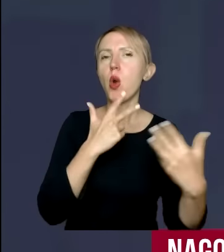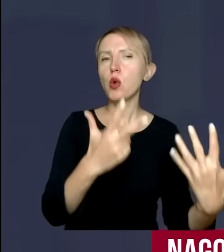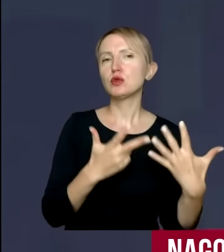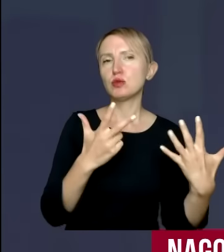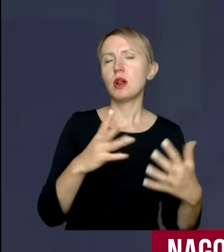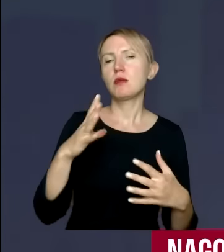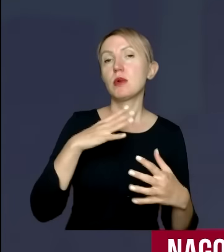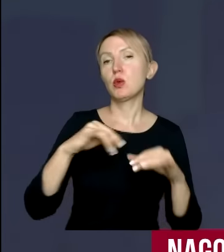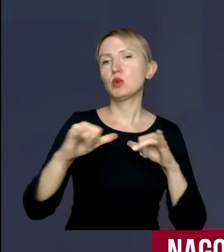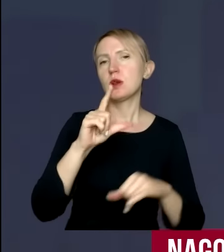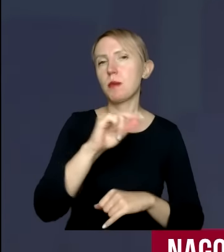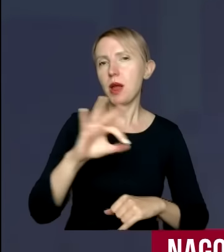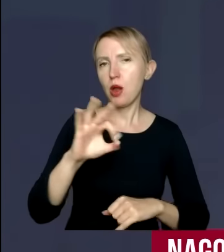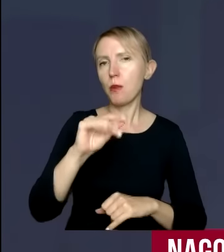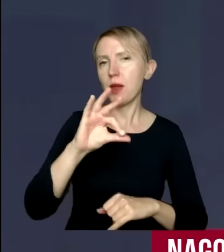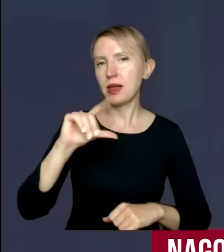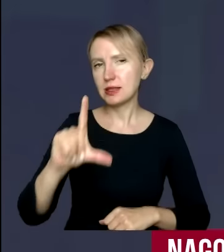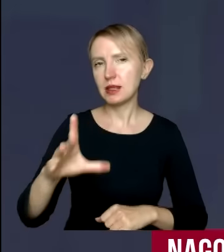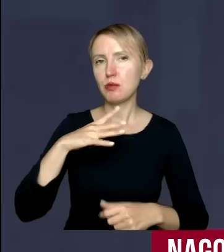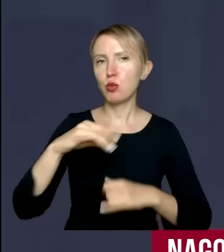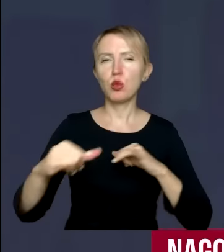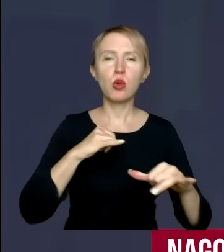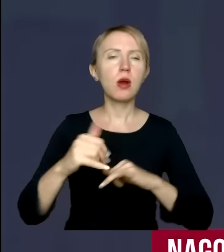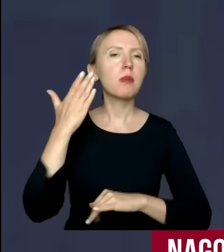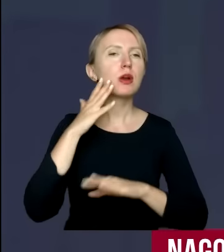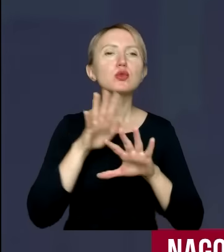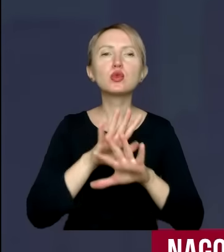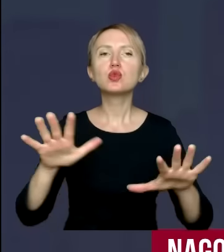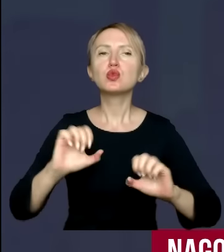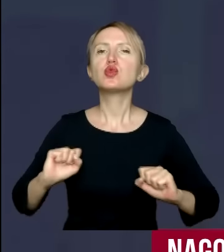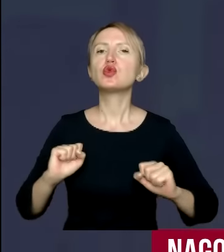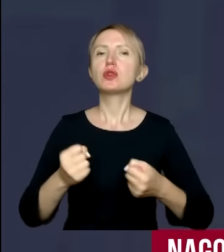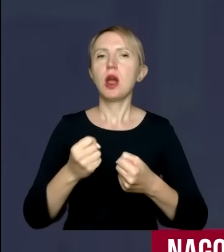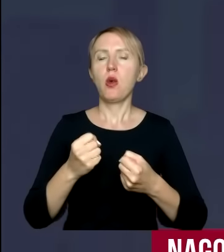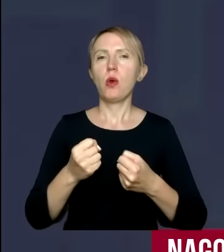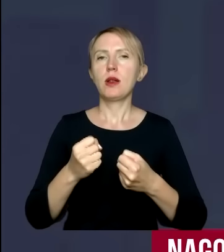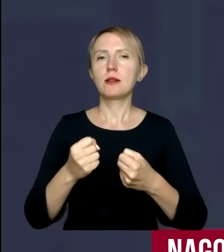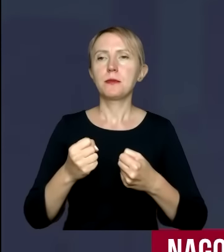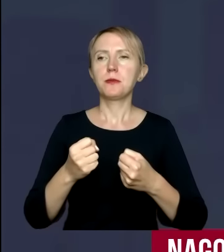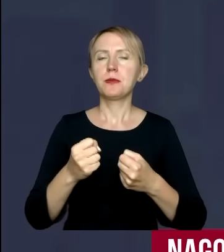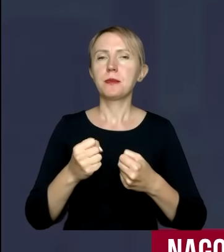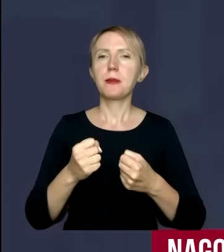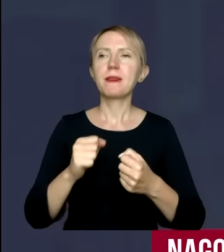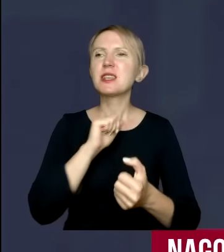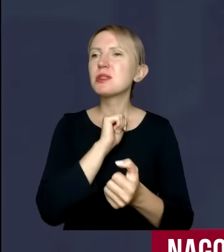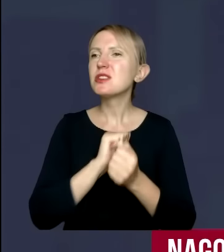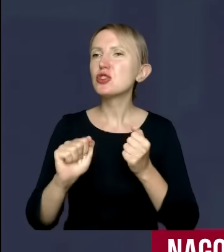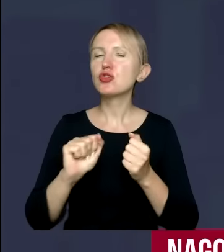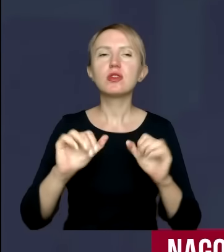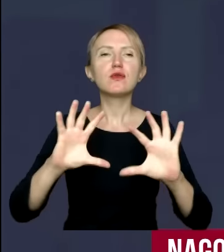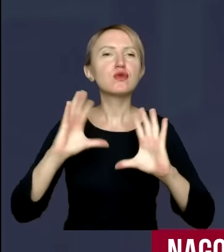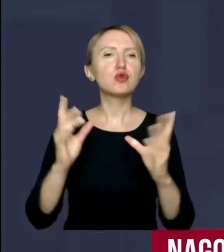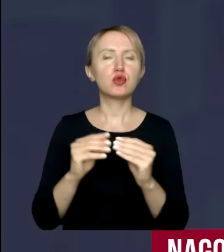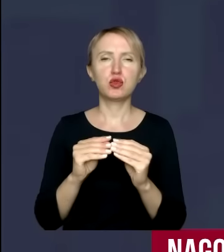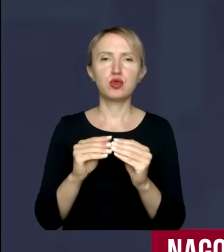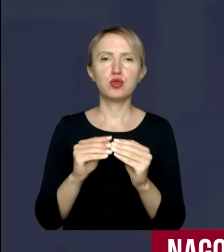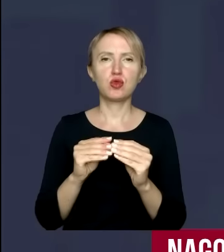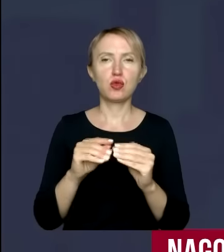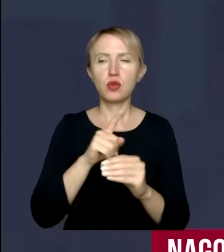Platforma Obywatelska i PSL bardzo wiele ruchów wymierzonych w to żeby niszczyć wszystkie rzeczy które tworzą